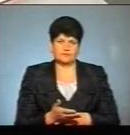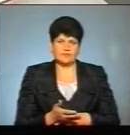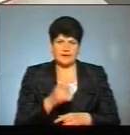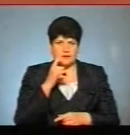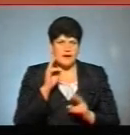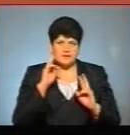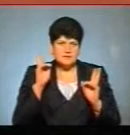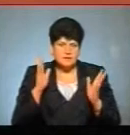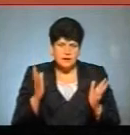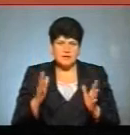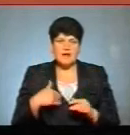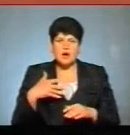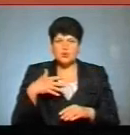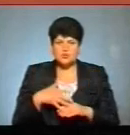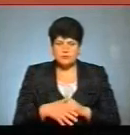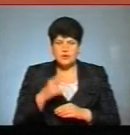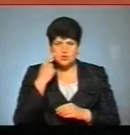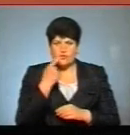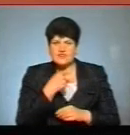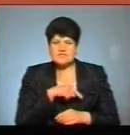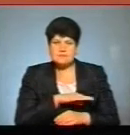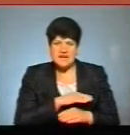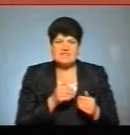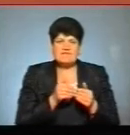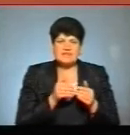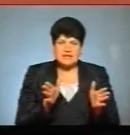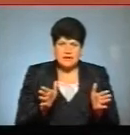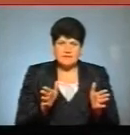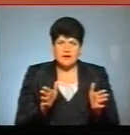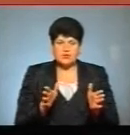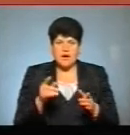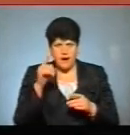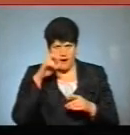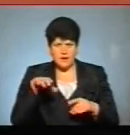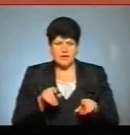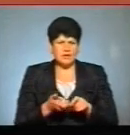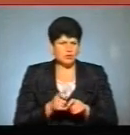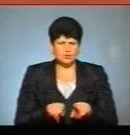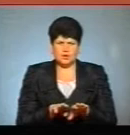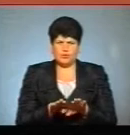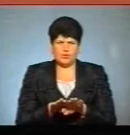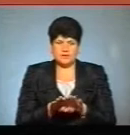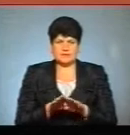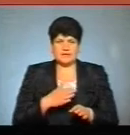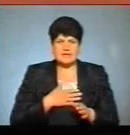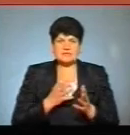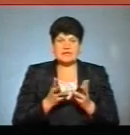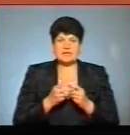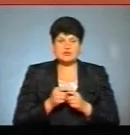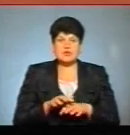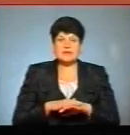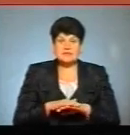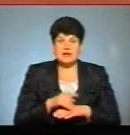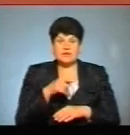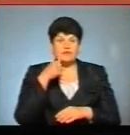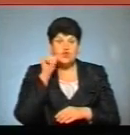не знаю. Я розумію, що Іспанію відкривають, а країна дуже подібна на нас по числу населення. А в них